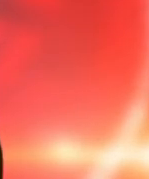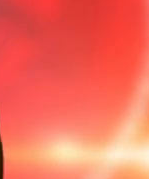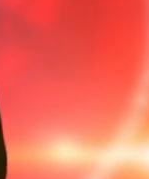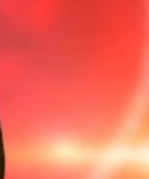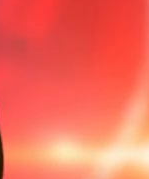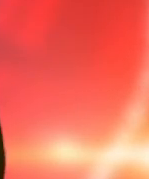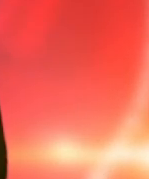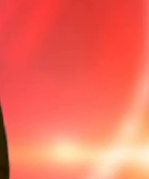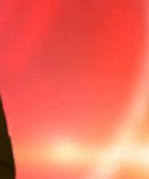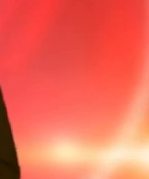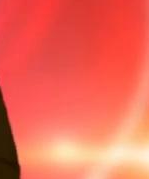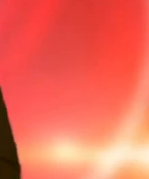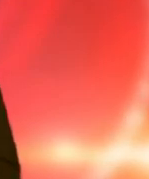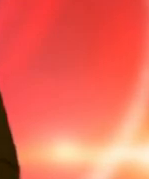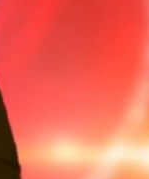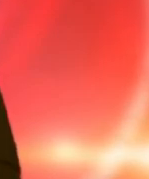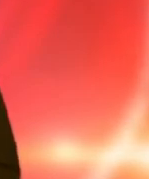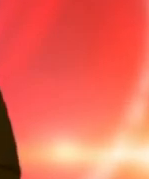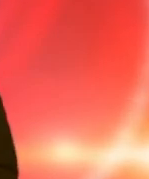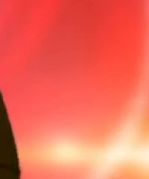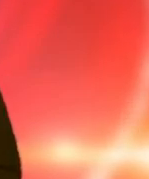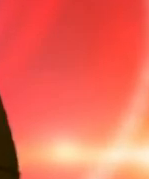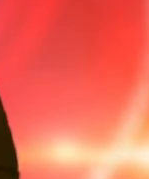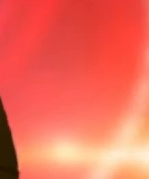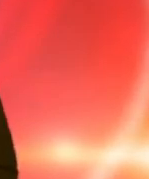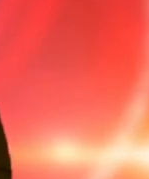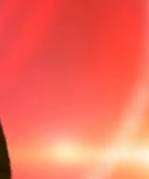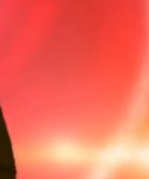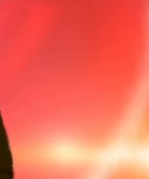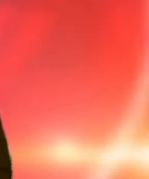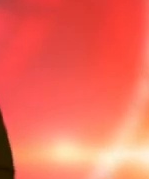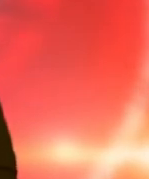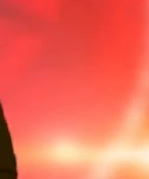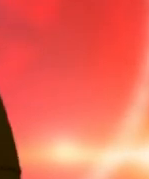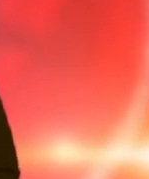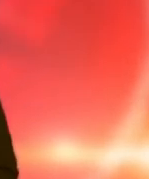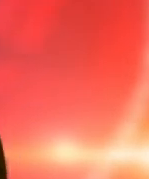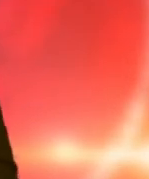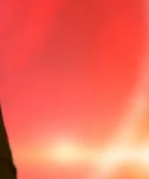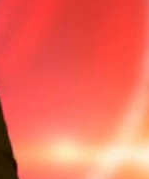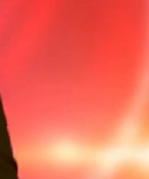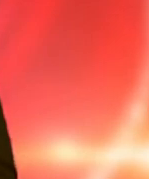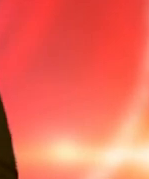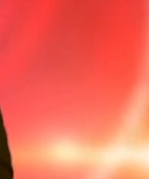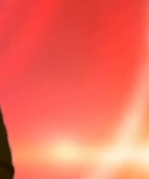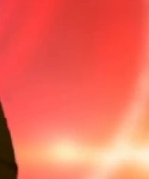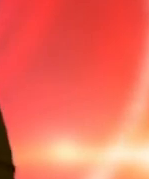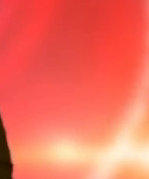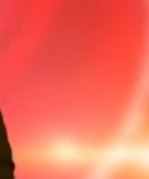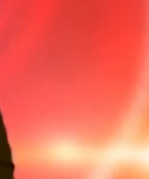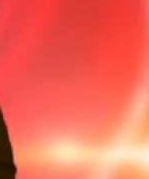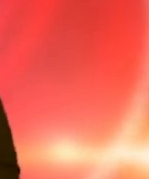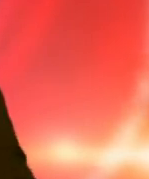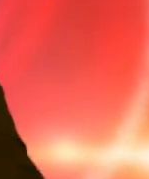Gospodarii din satul Filipeni, rănul Leova, până nu de mult foloseau apa din fântânile din jurul casei. Dar de la o perioadă de timp, apa din